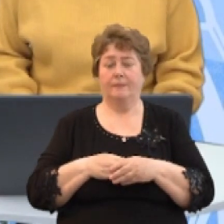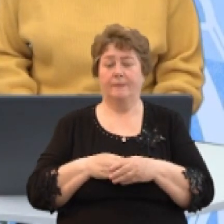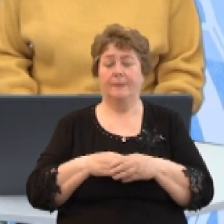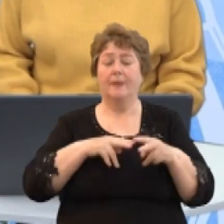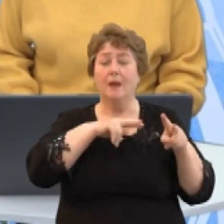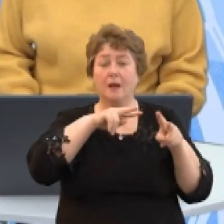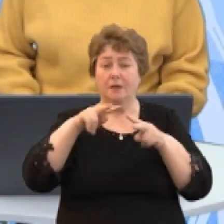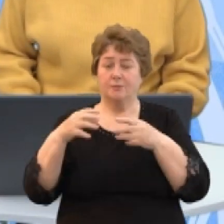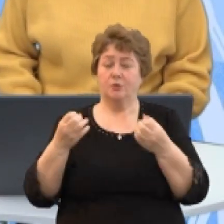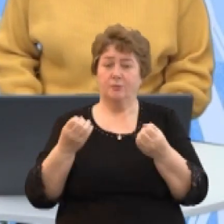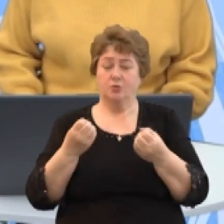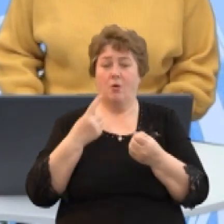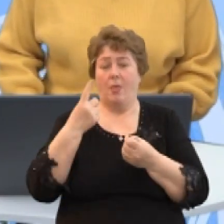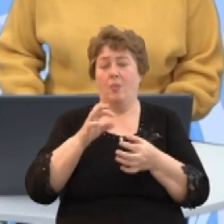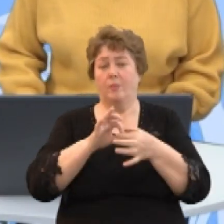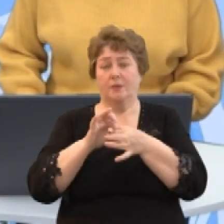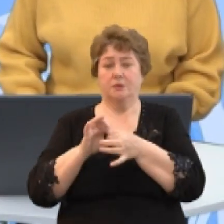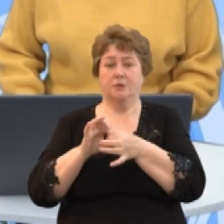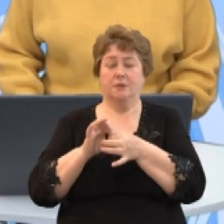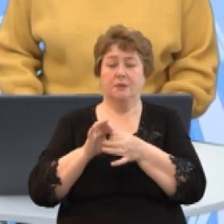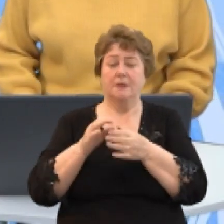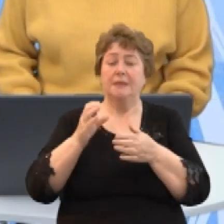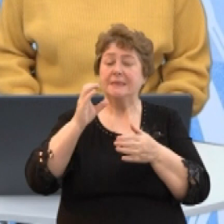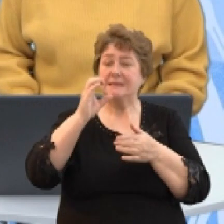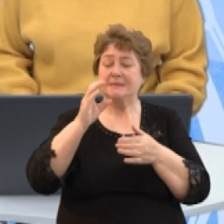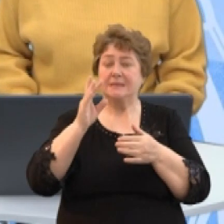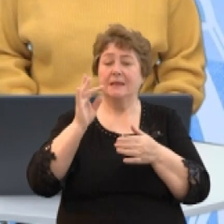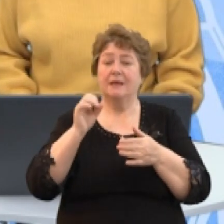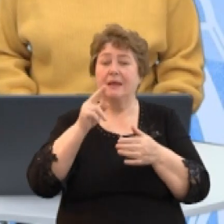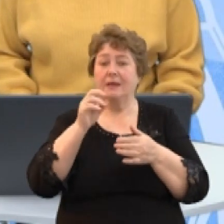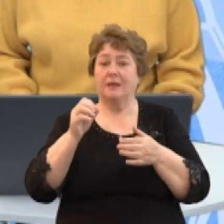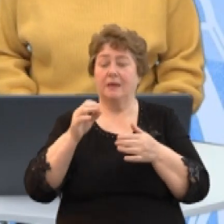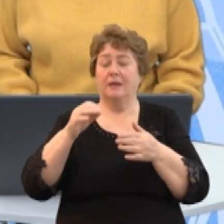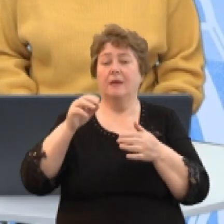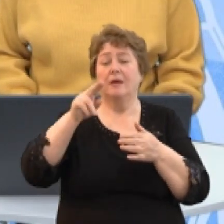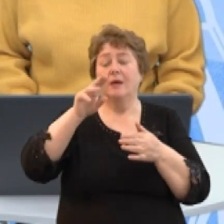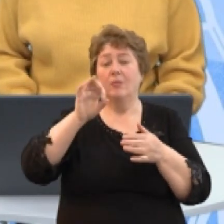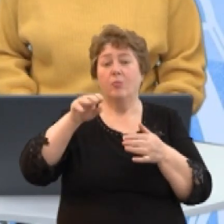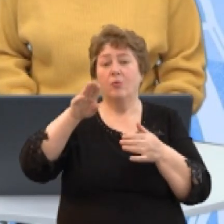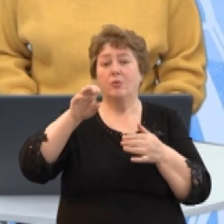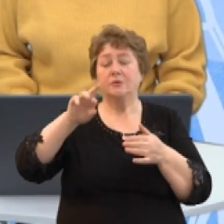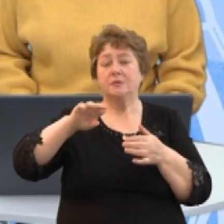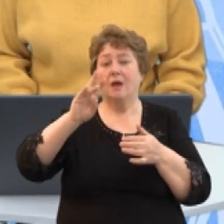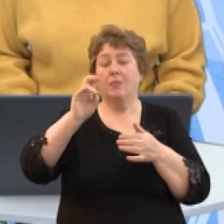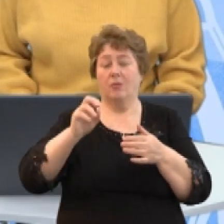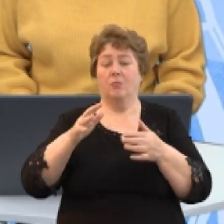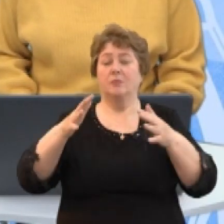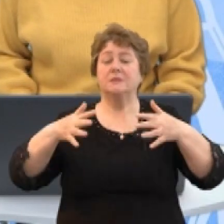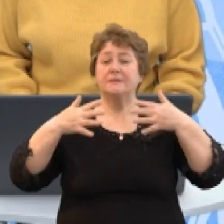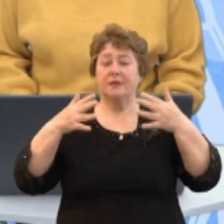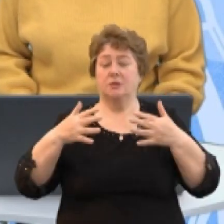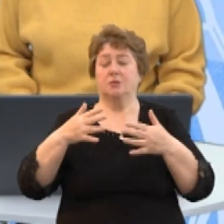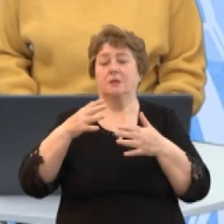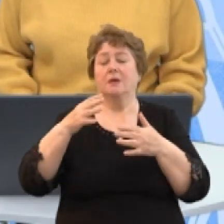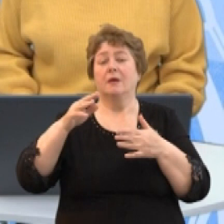рассмотрим еще одно предложение с реки потянул свежий ветерок также начинаем с